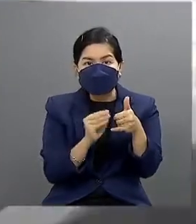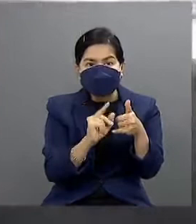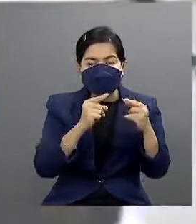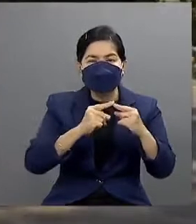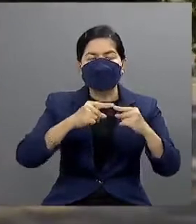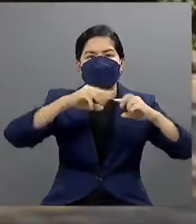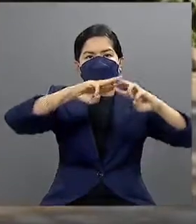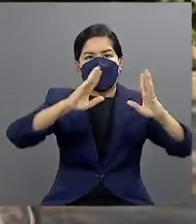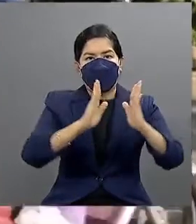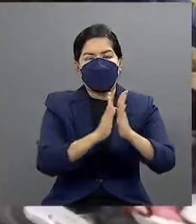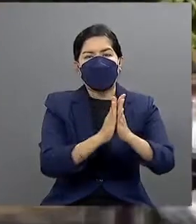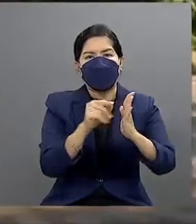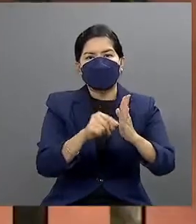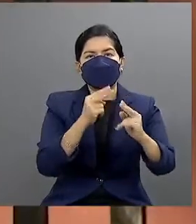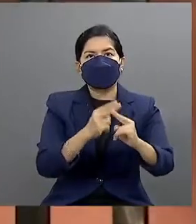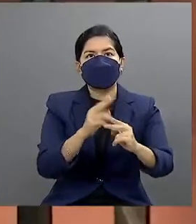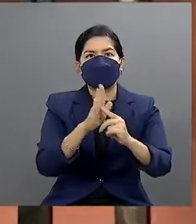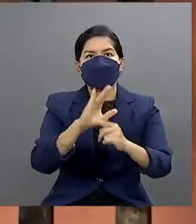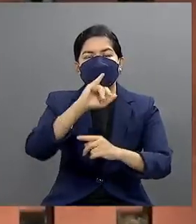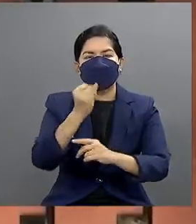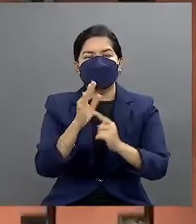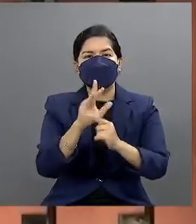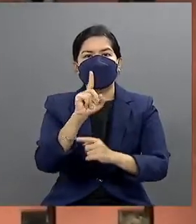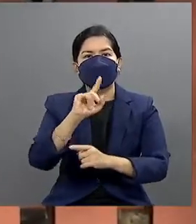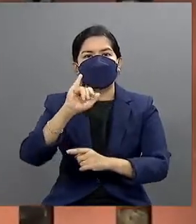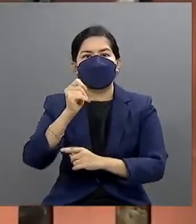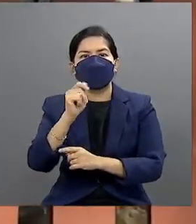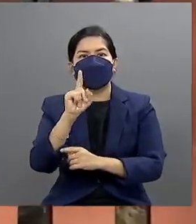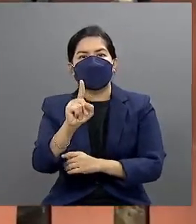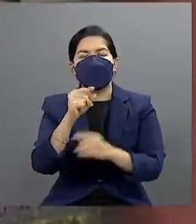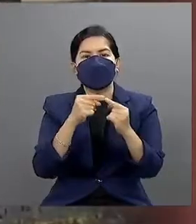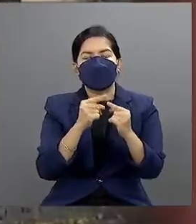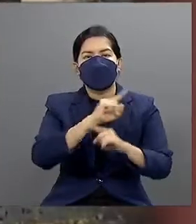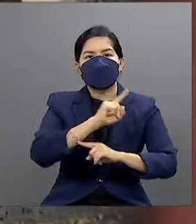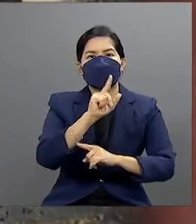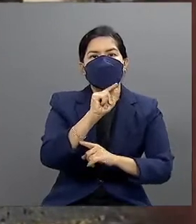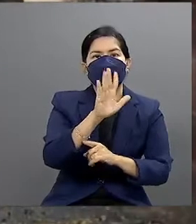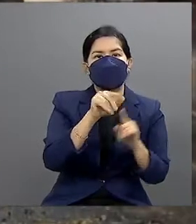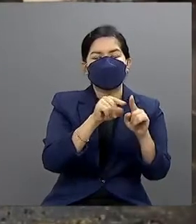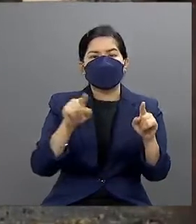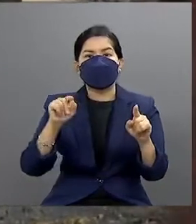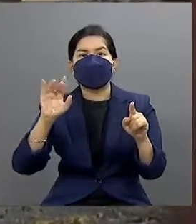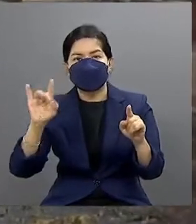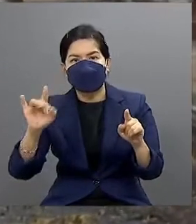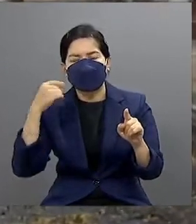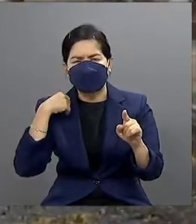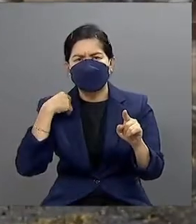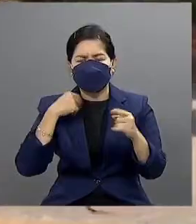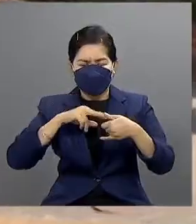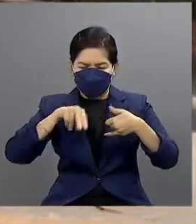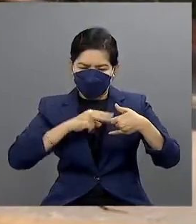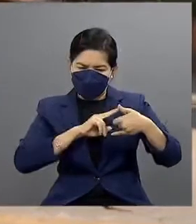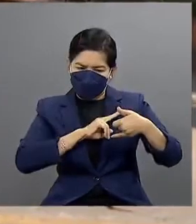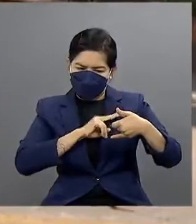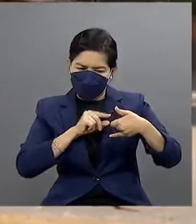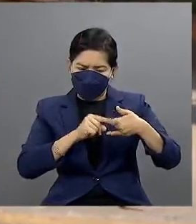างไปที่วัด7ยอดในช่วงวันที่25ถึง28ธันวาคมที่ผ่านมาขอให้สังเกตอาการตัวเอง14วันครับแล้วก็หากพ